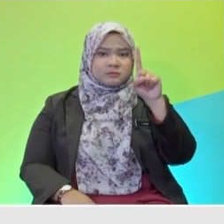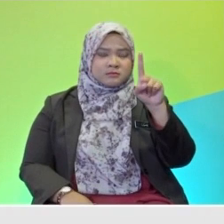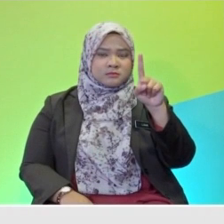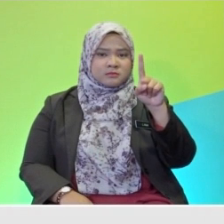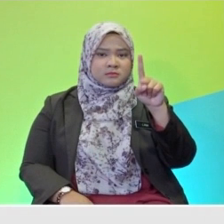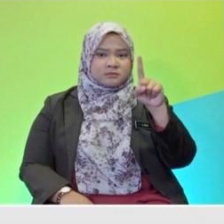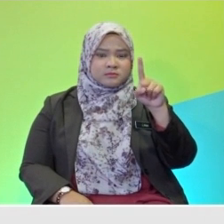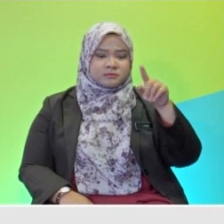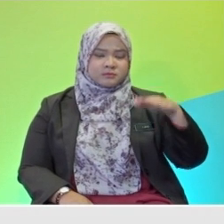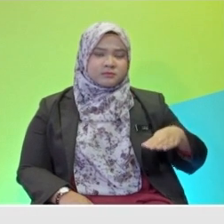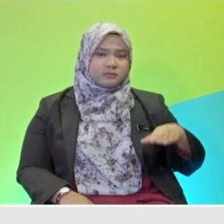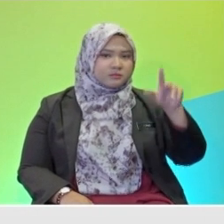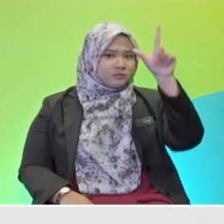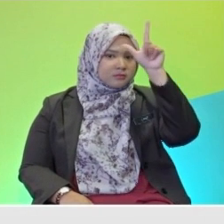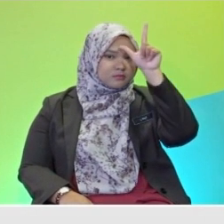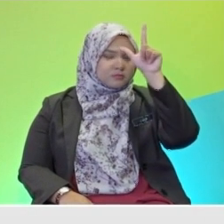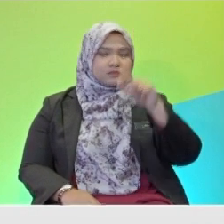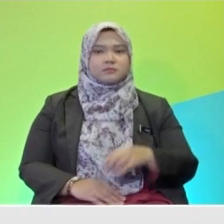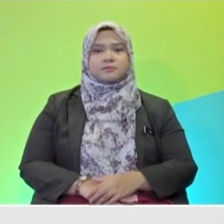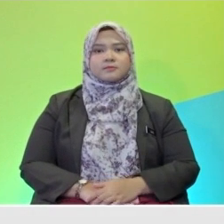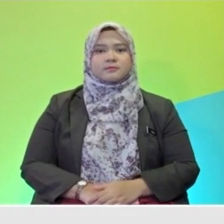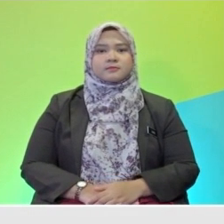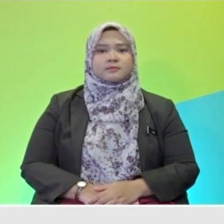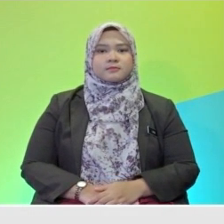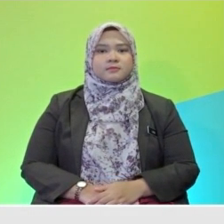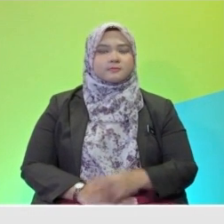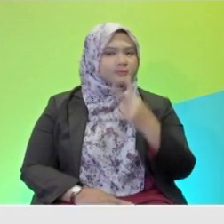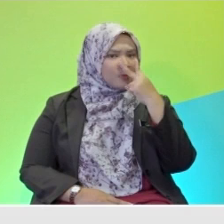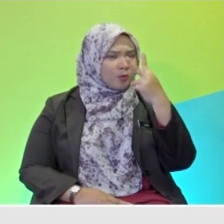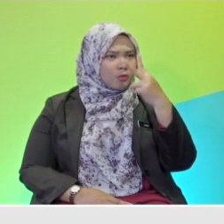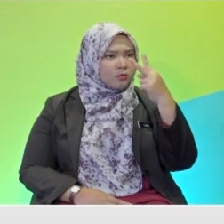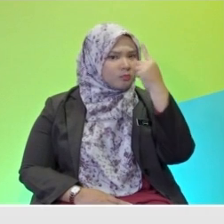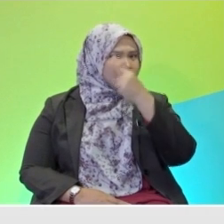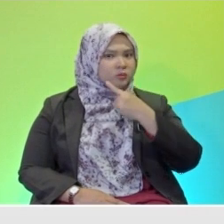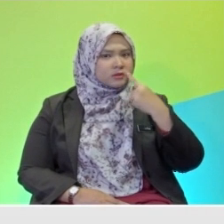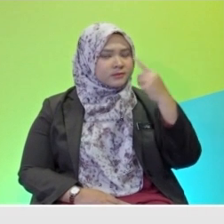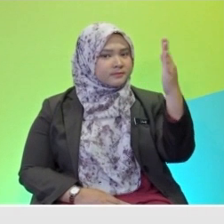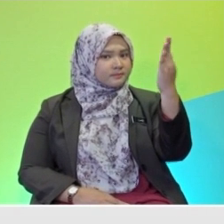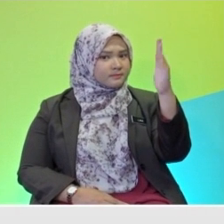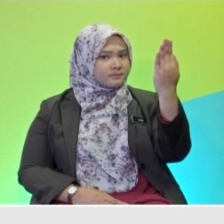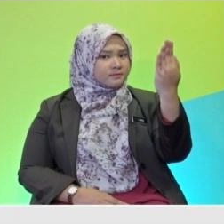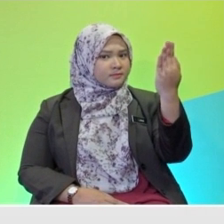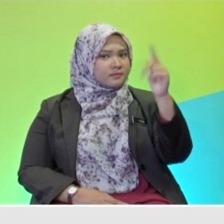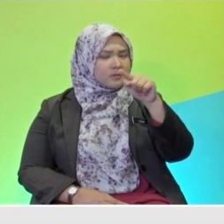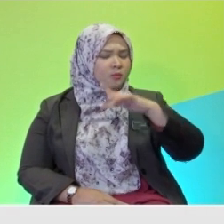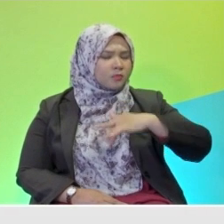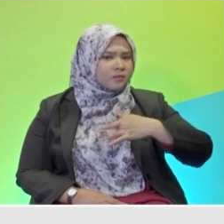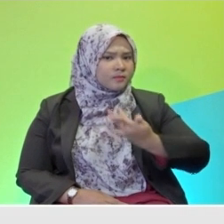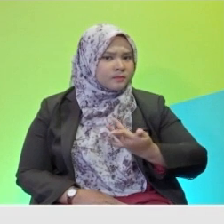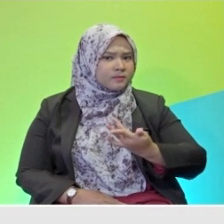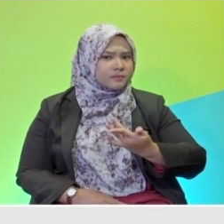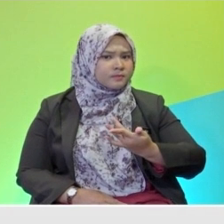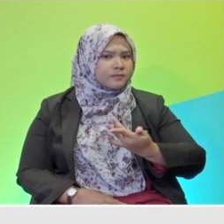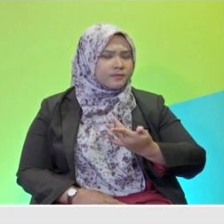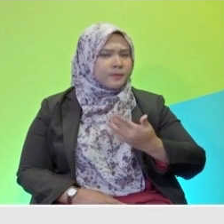cermin Apakah yang menyebabkan image wajah dapat dilihat di dalam